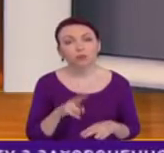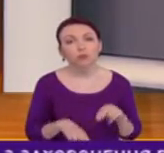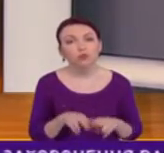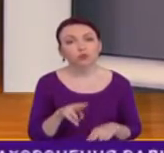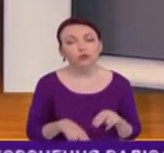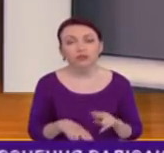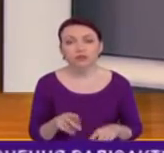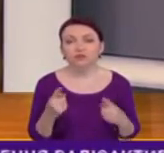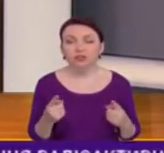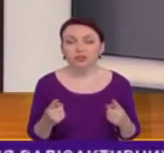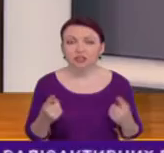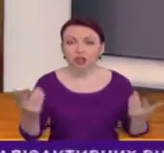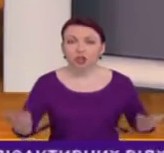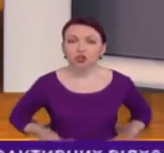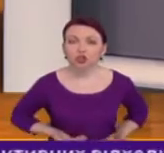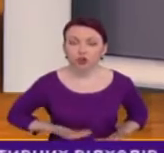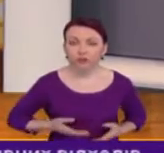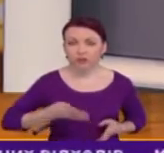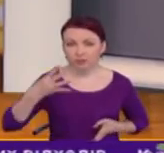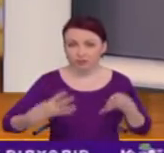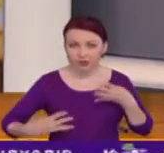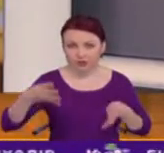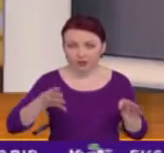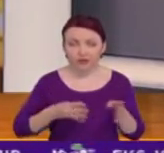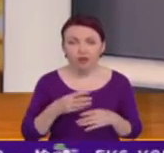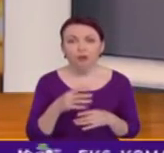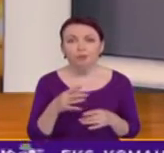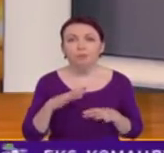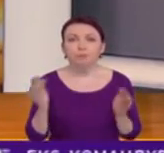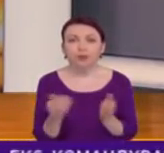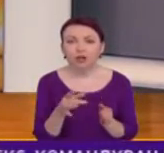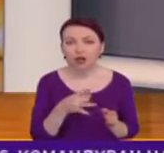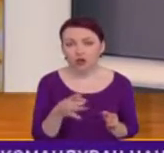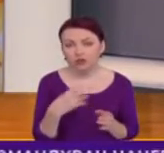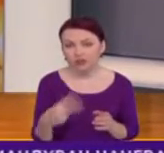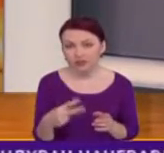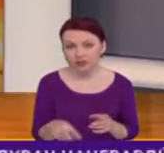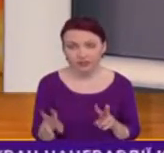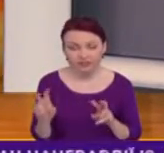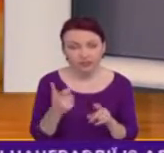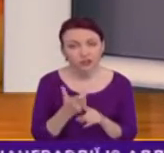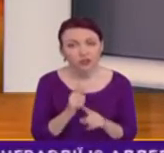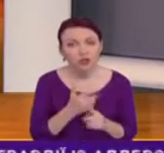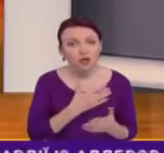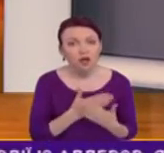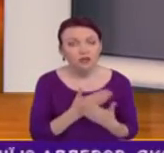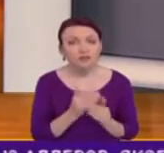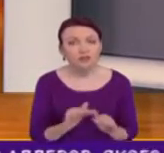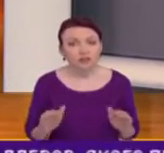побудувався великий житловий масив, мікрорайон 20-й. І дуже активні дітки,